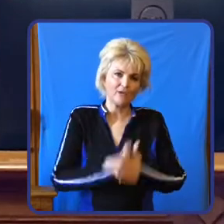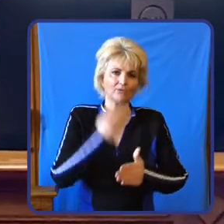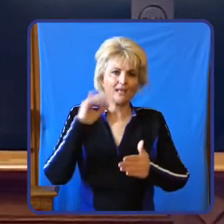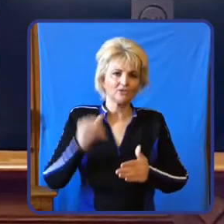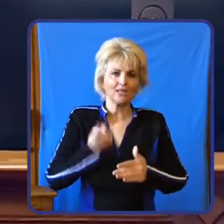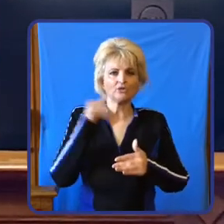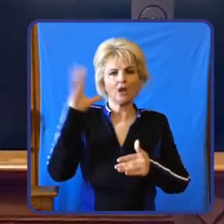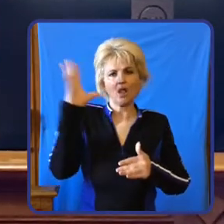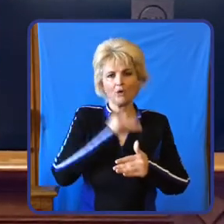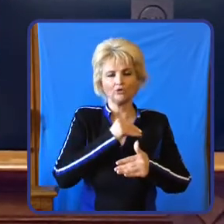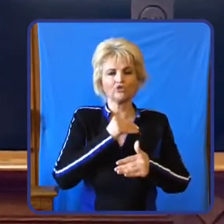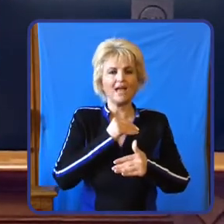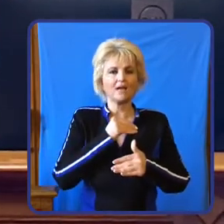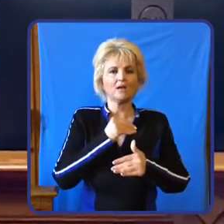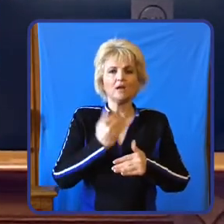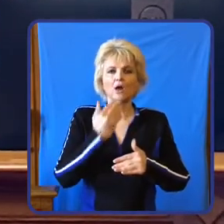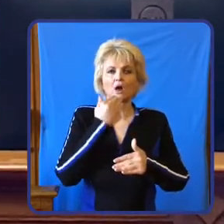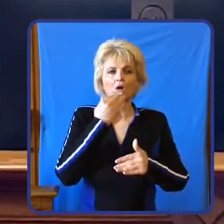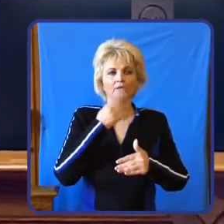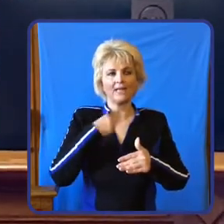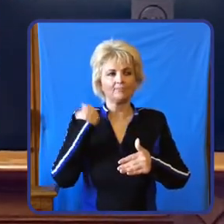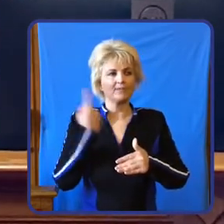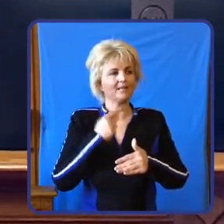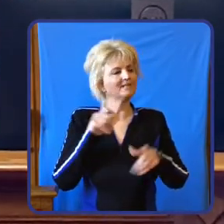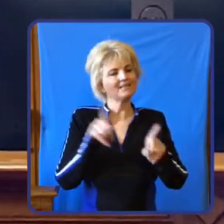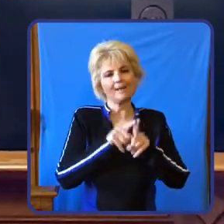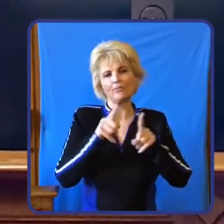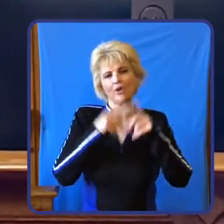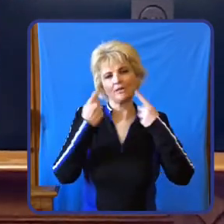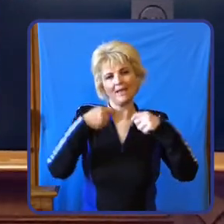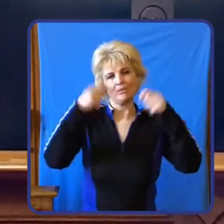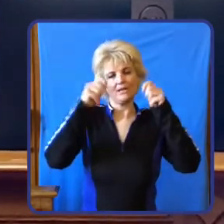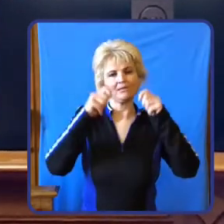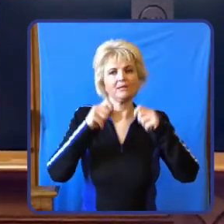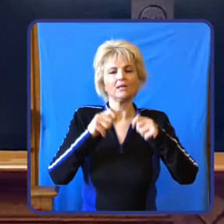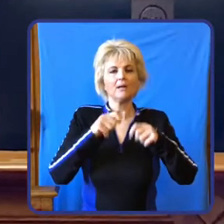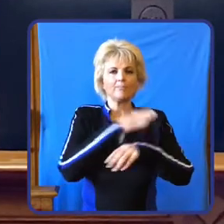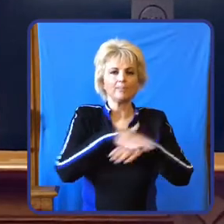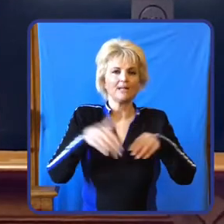igény. Jó, tehát mi szemben önökkel nem olyan épületeket